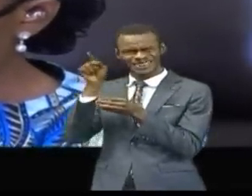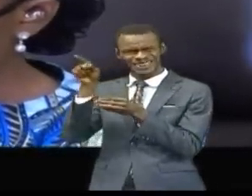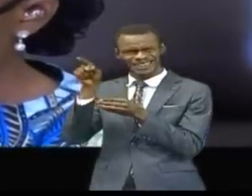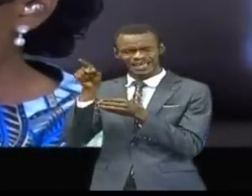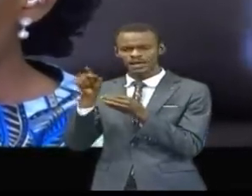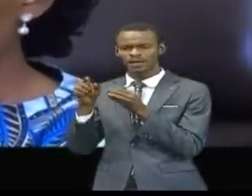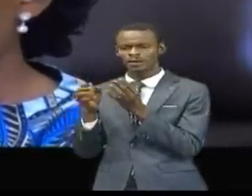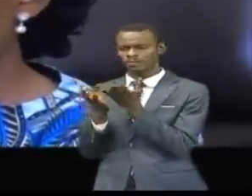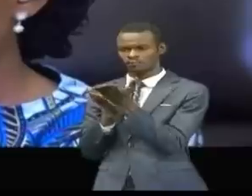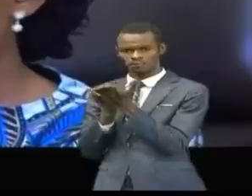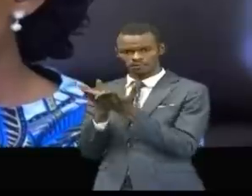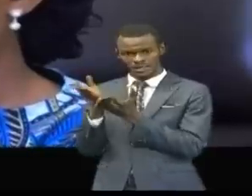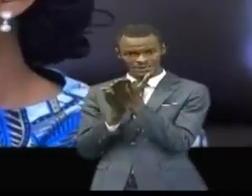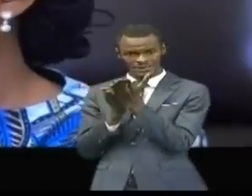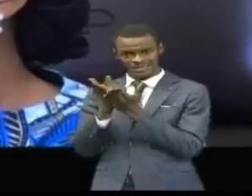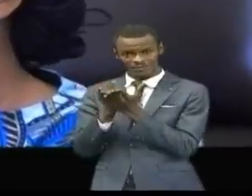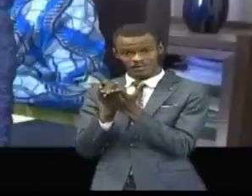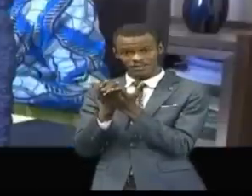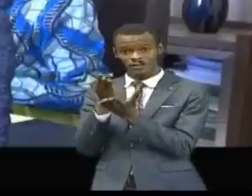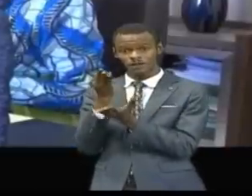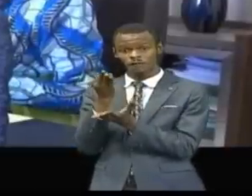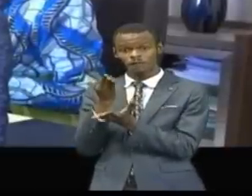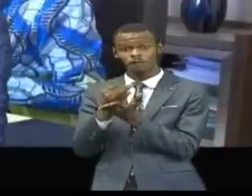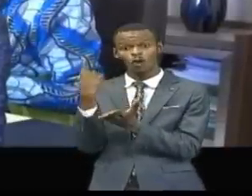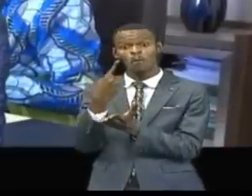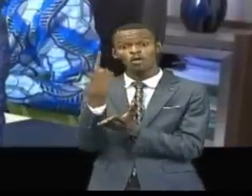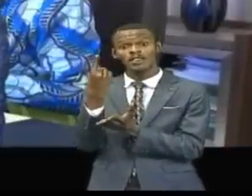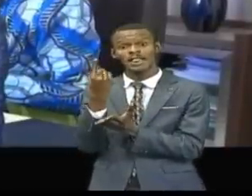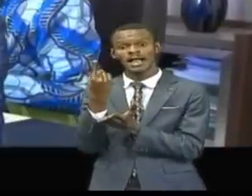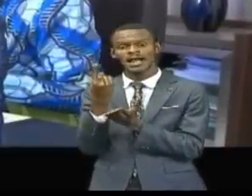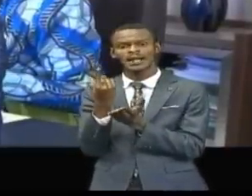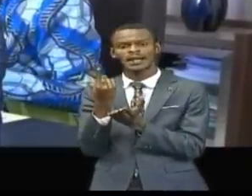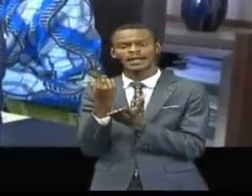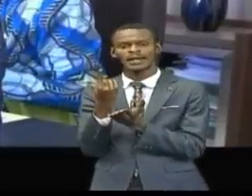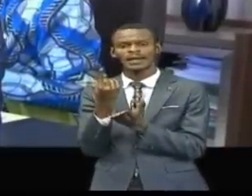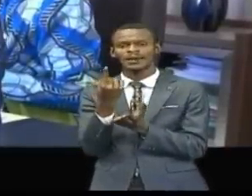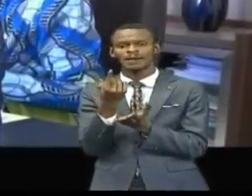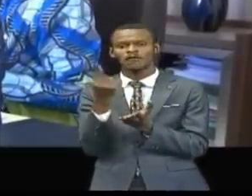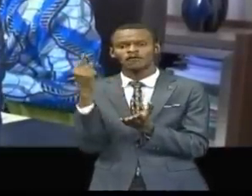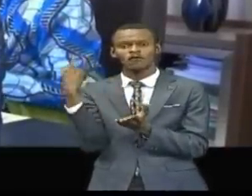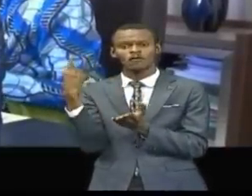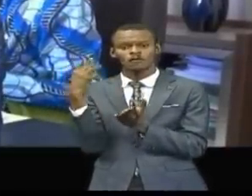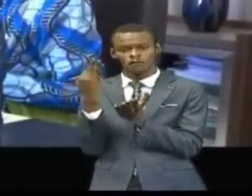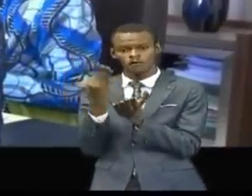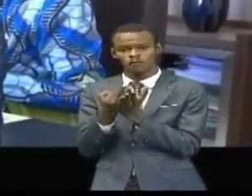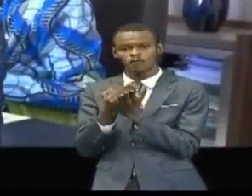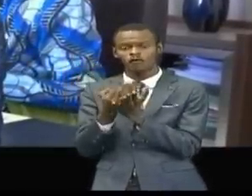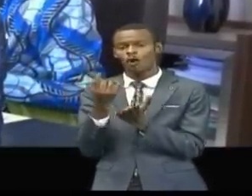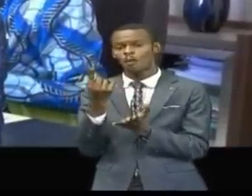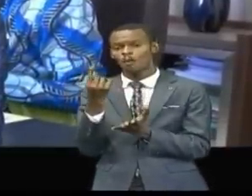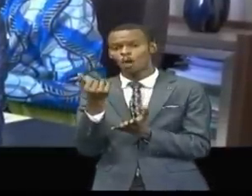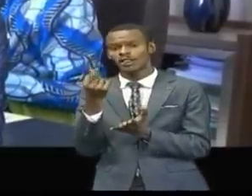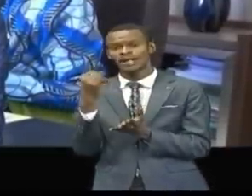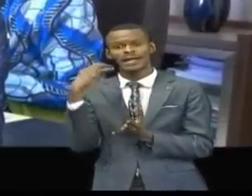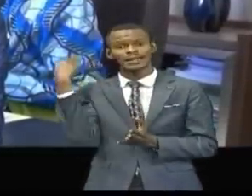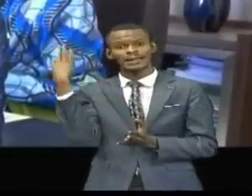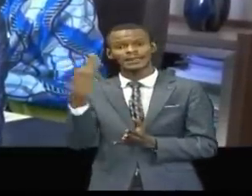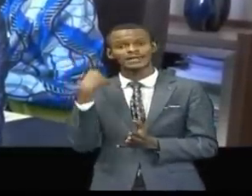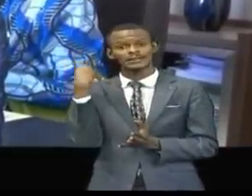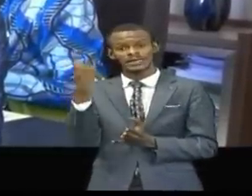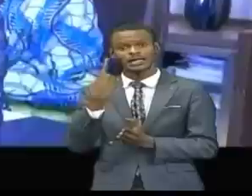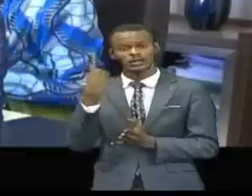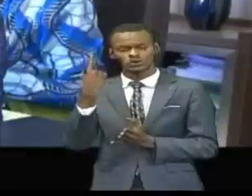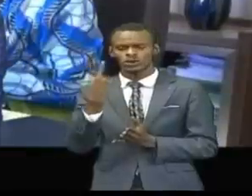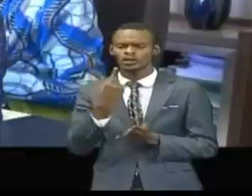le gouvernement pour la résilience de l'économie congolaise ainsi que les